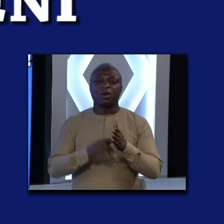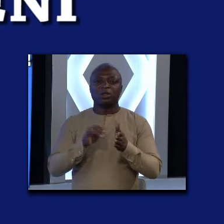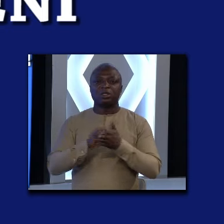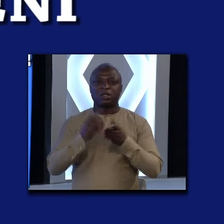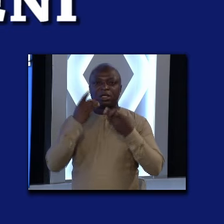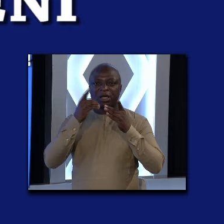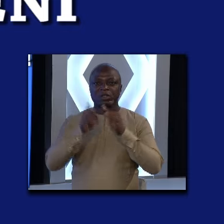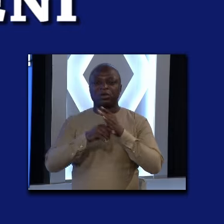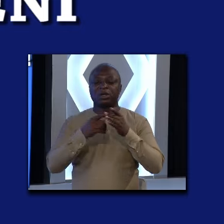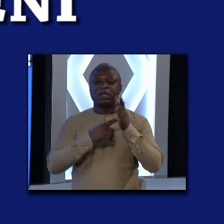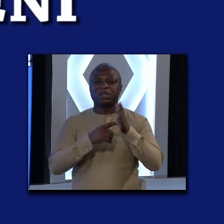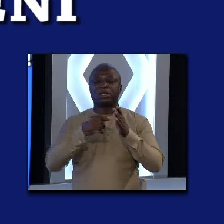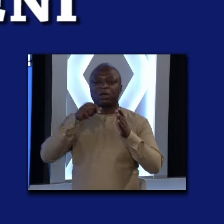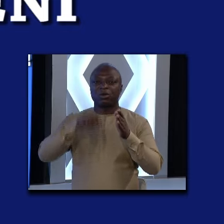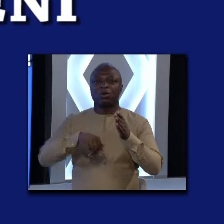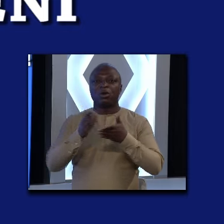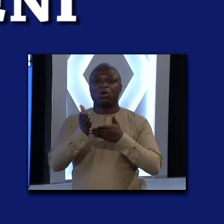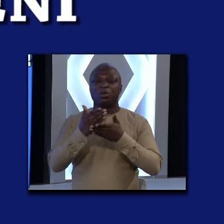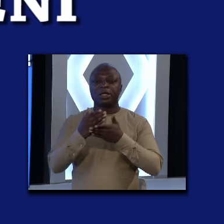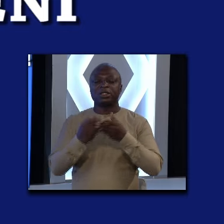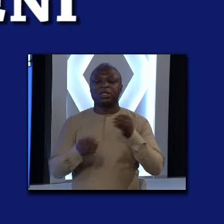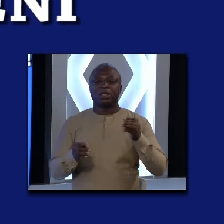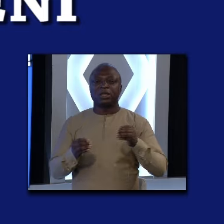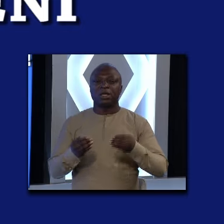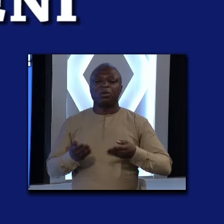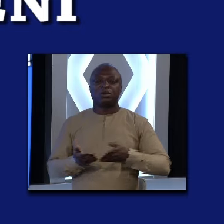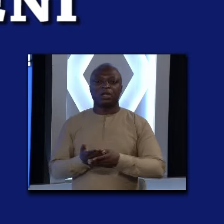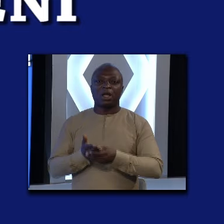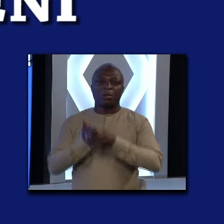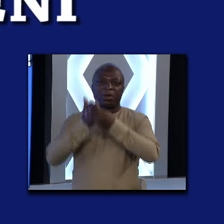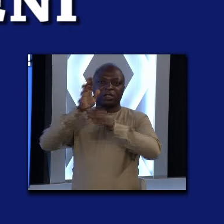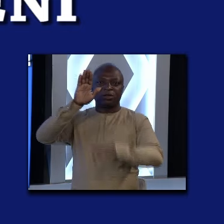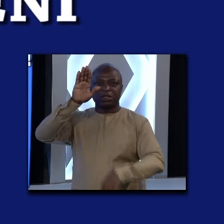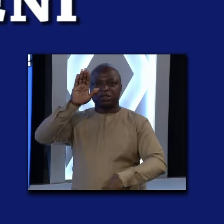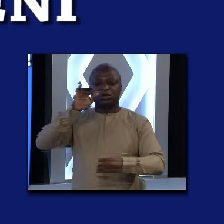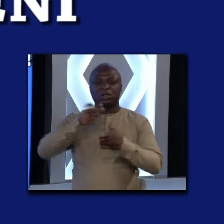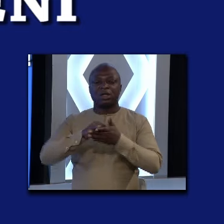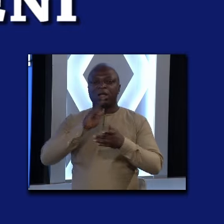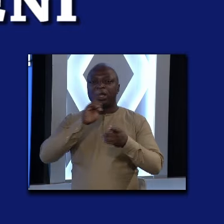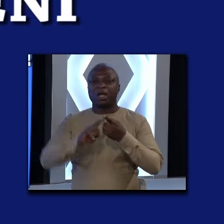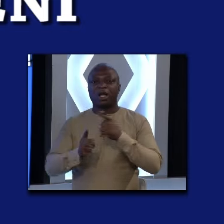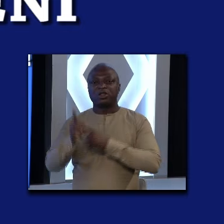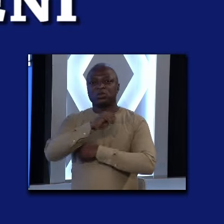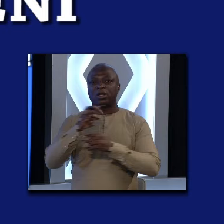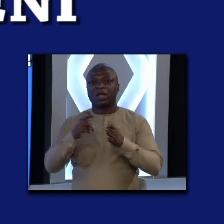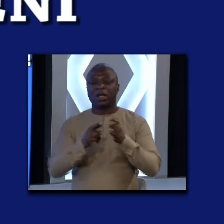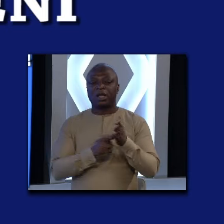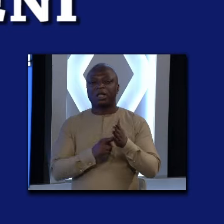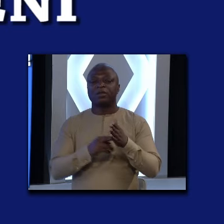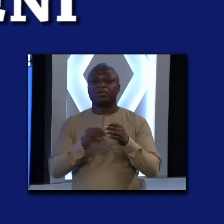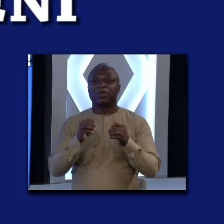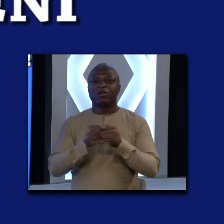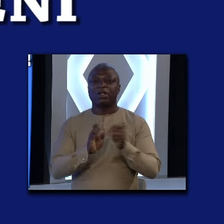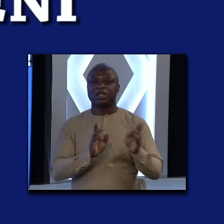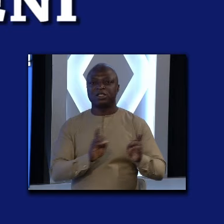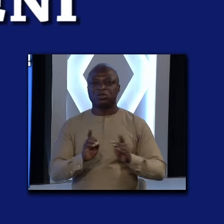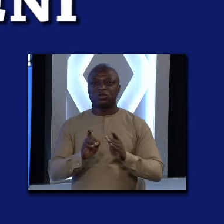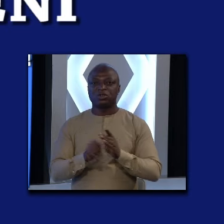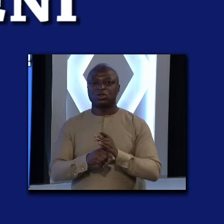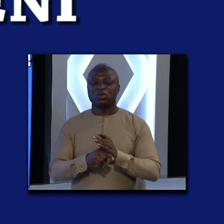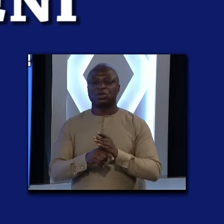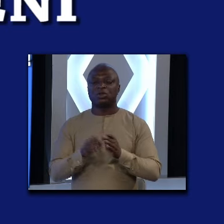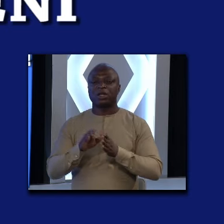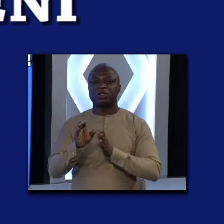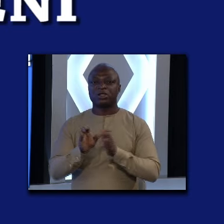déclaration indiquant que le parti qui investit le candidat est à jour et en règle vis-à-vis des dispositions de la